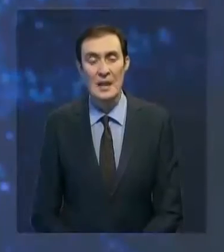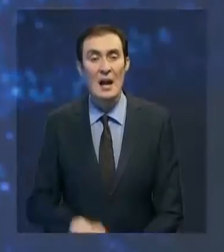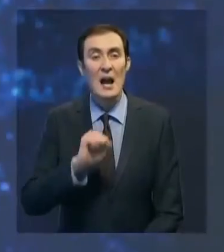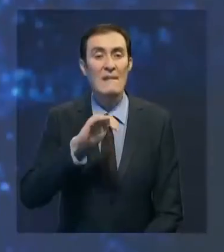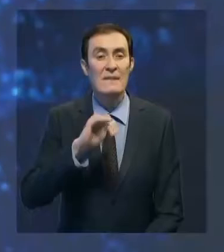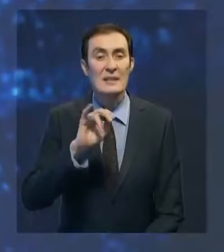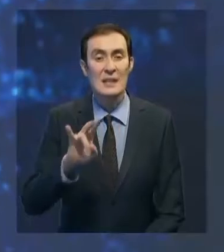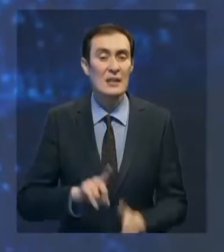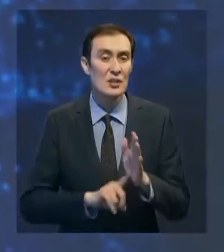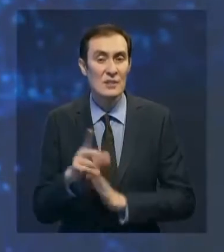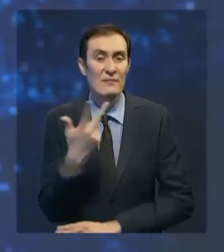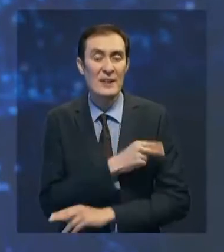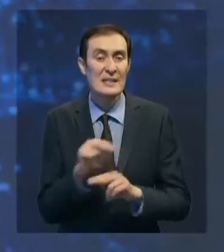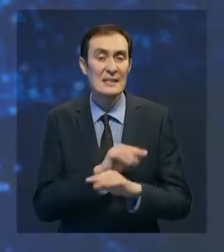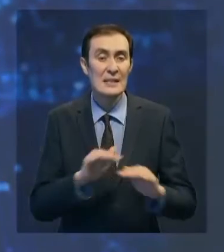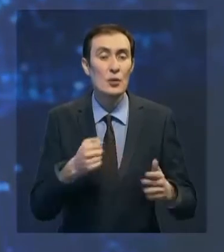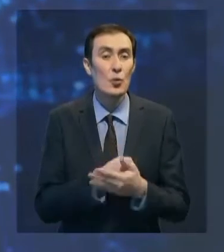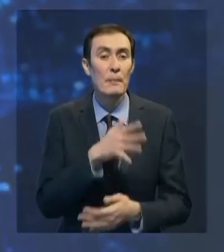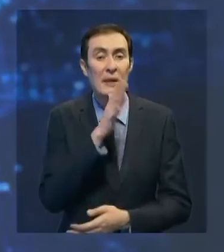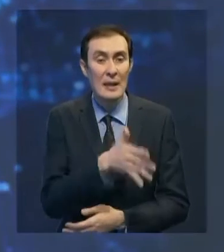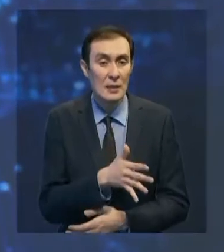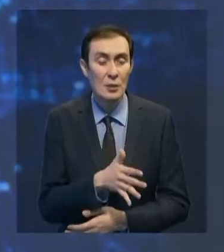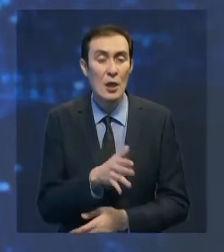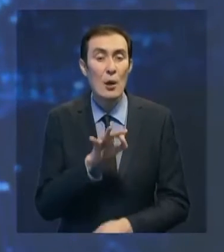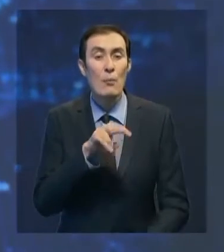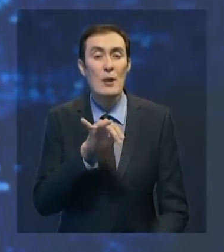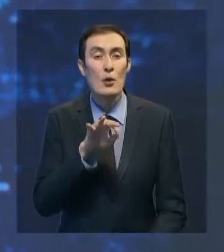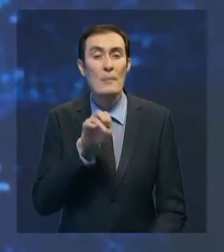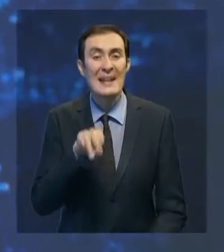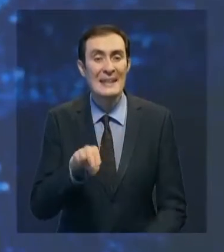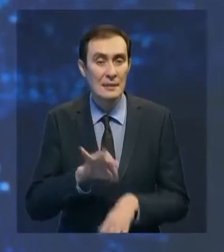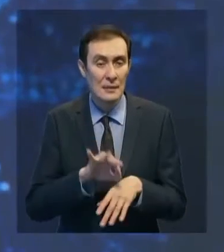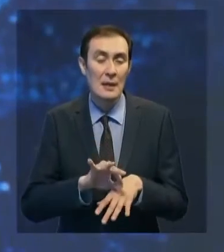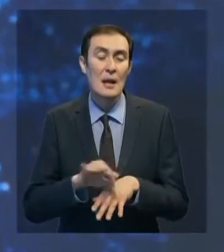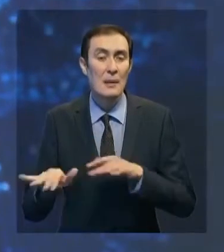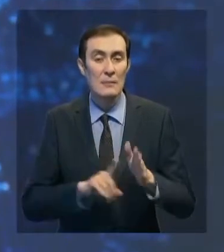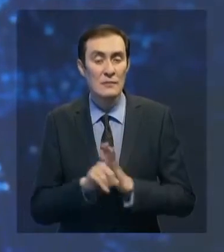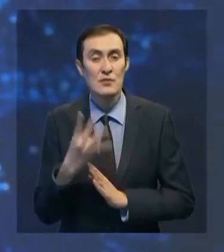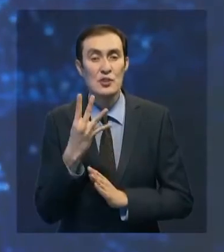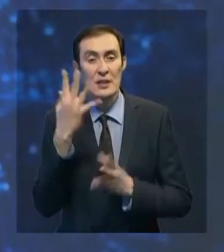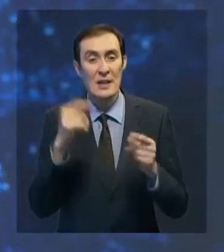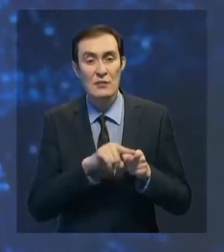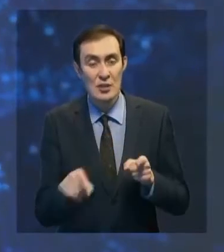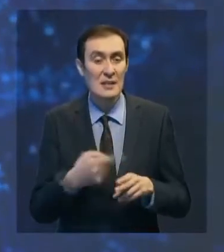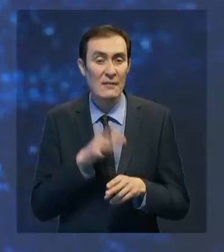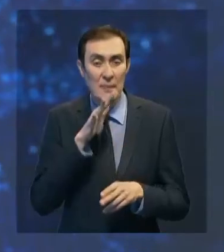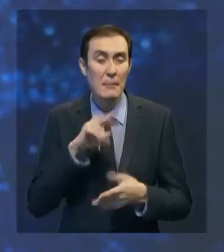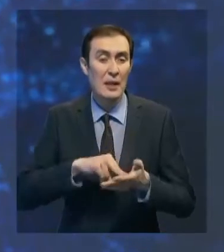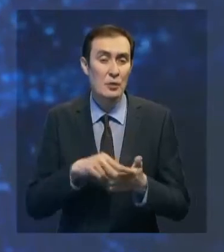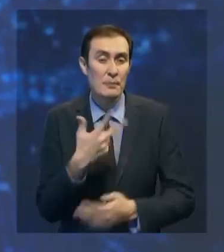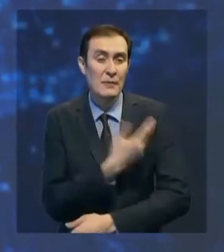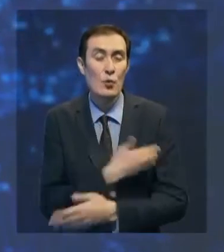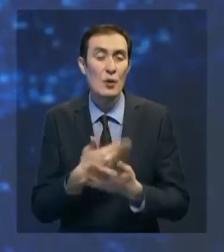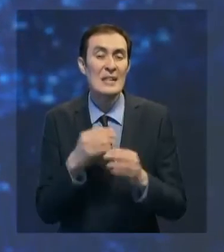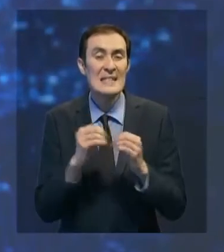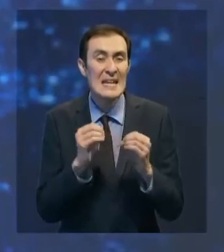В Афганистане началась вакцинация детей до 5 лет от полиомиелита. Общенациональная кампания продлится 4 дня. За это время там планируют привить